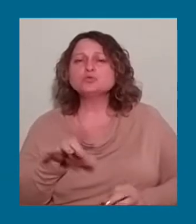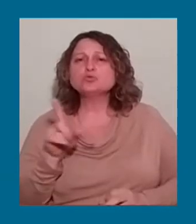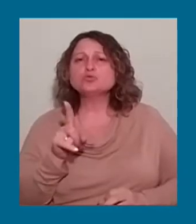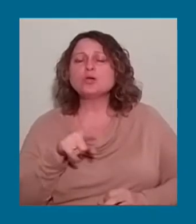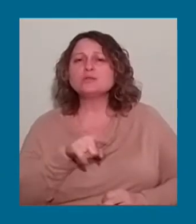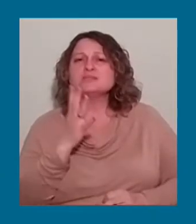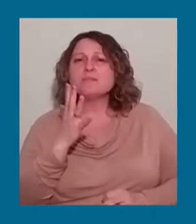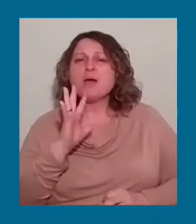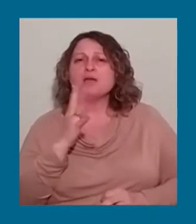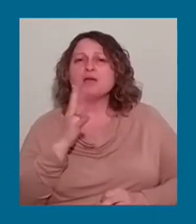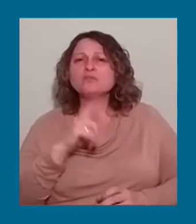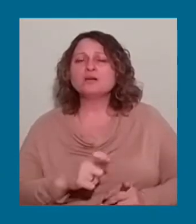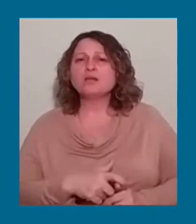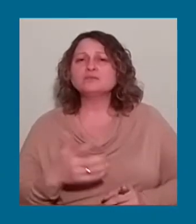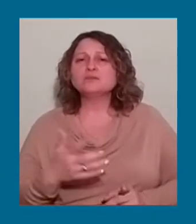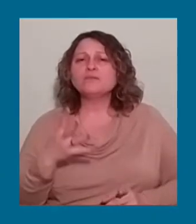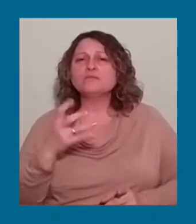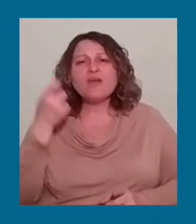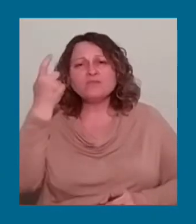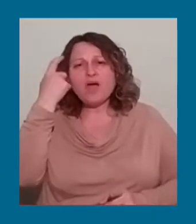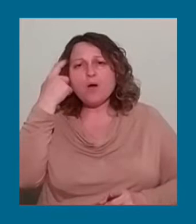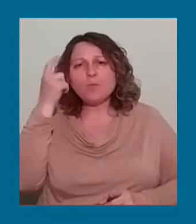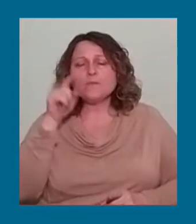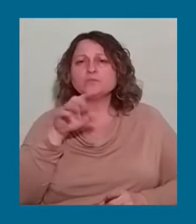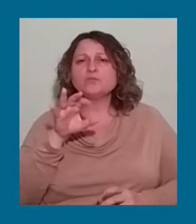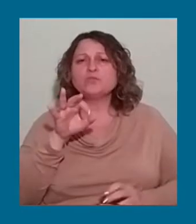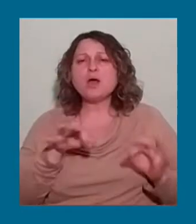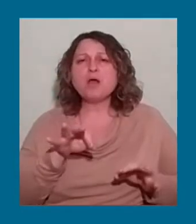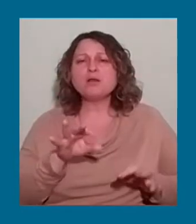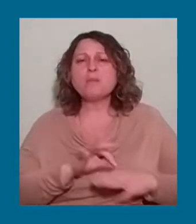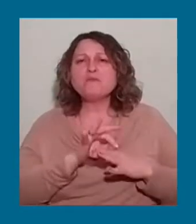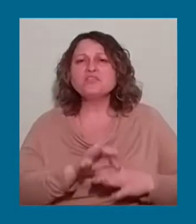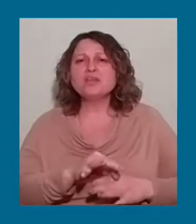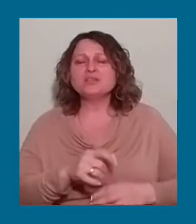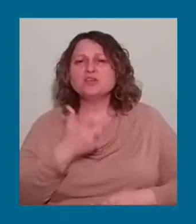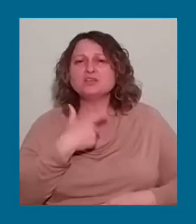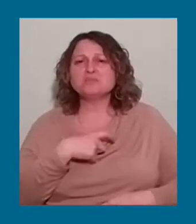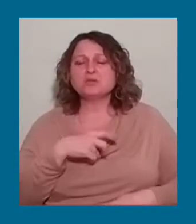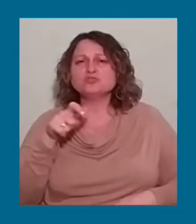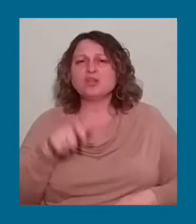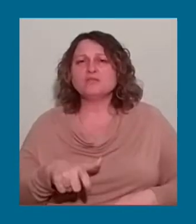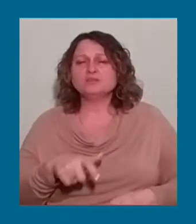До голови твої не доходить нормальне поведіння чоловічське. Не